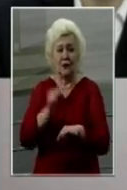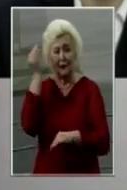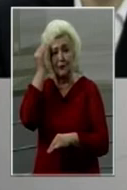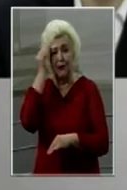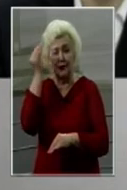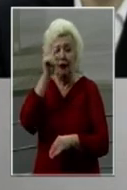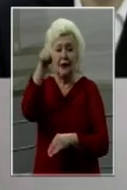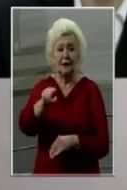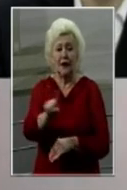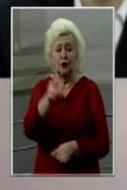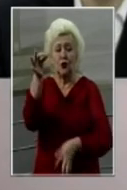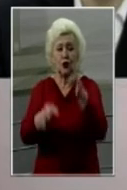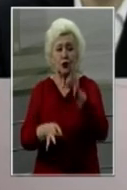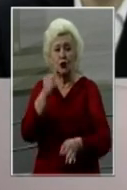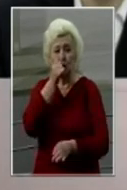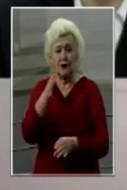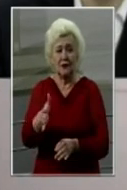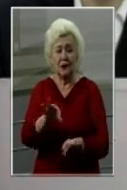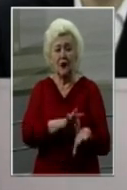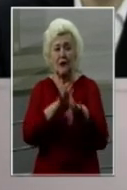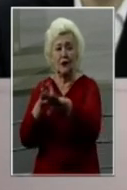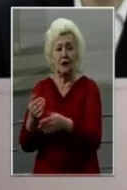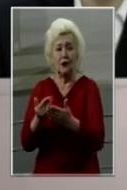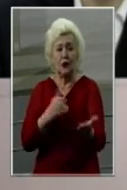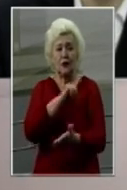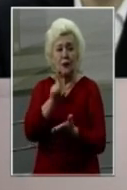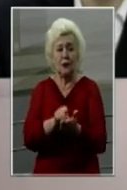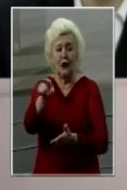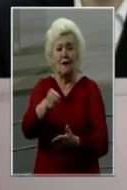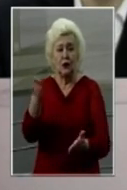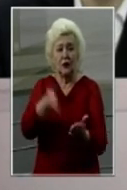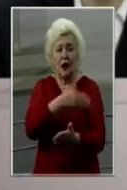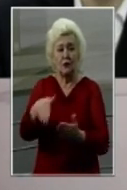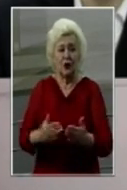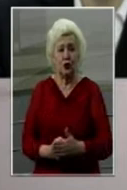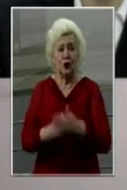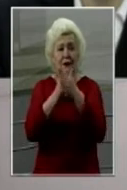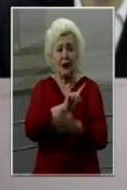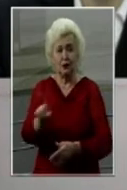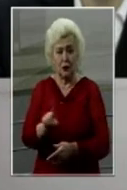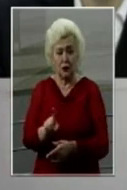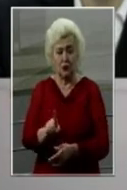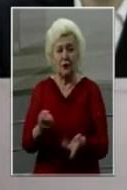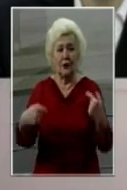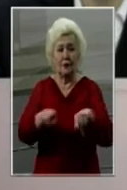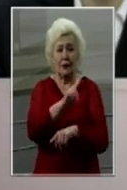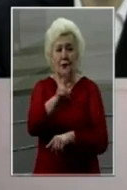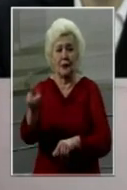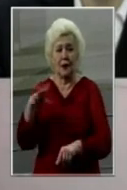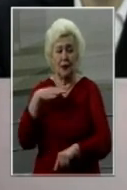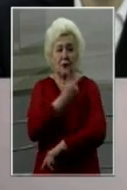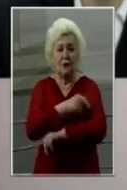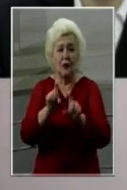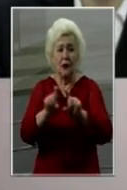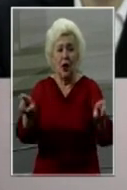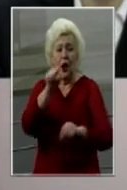спеціально для того, щоб суд не міг відсторонити його від посади, вони є абсолютно необґрунтованими, оскільки, перебуваючи у лікарні, він